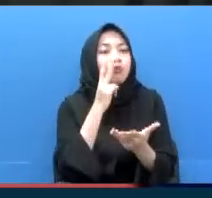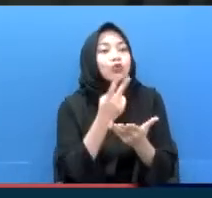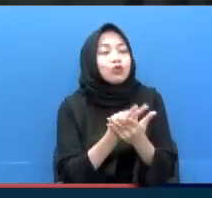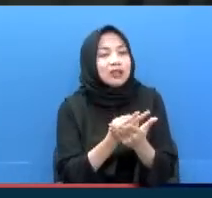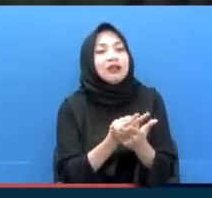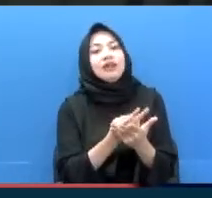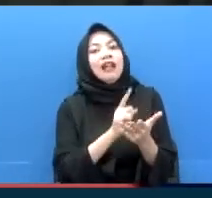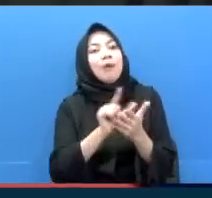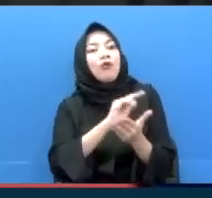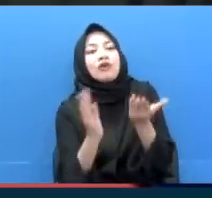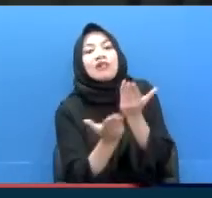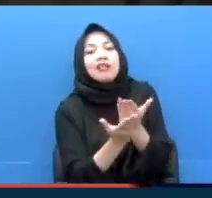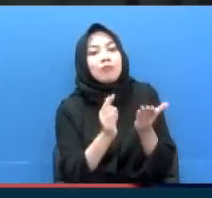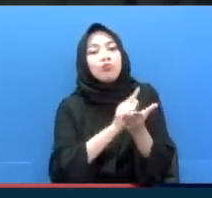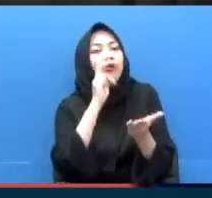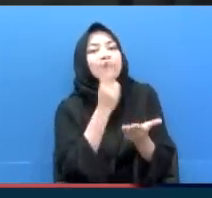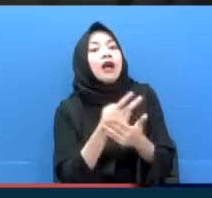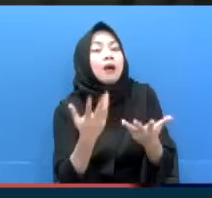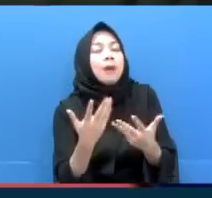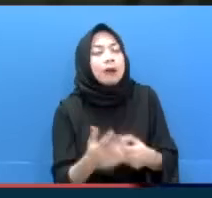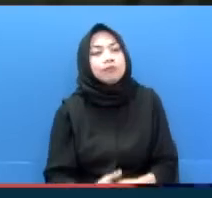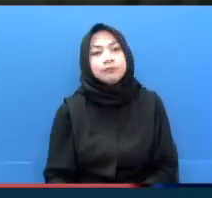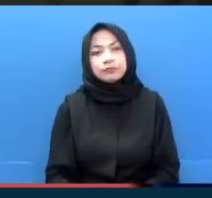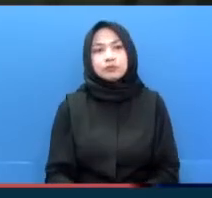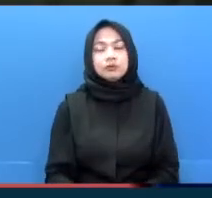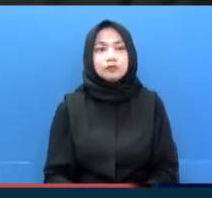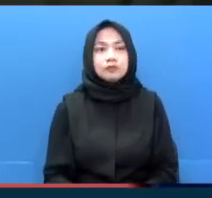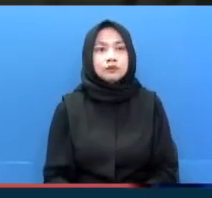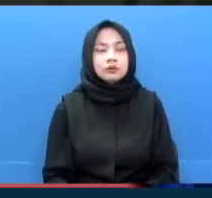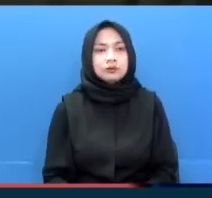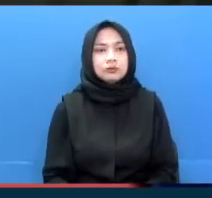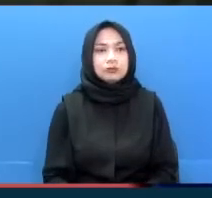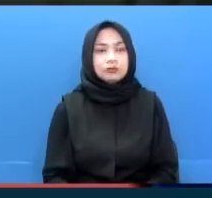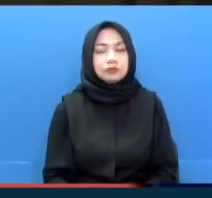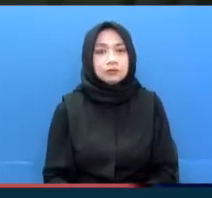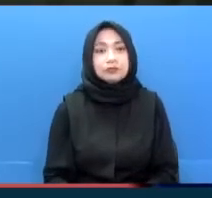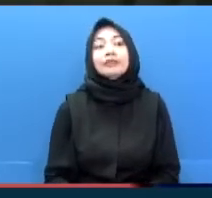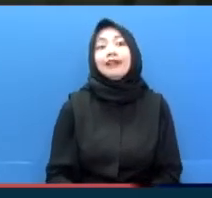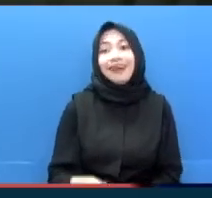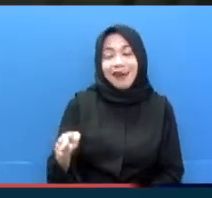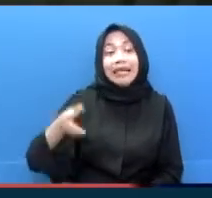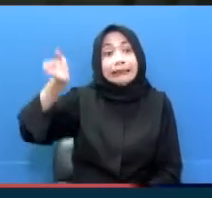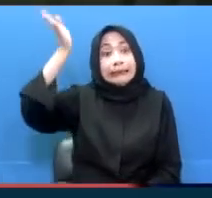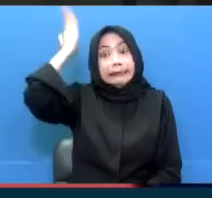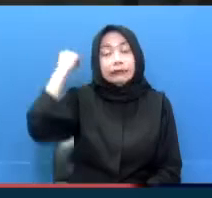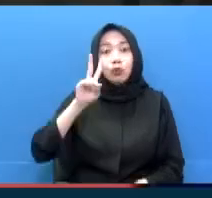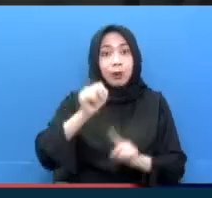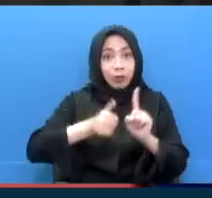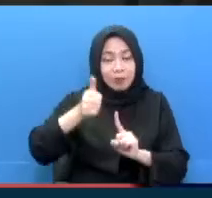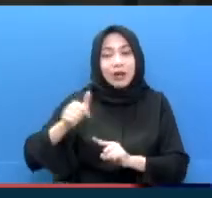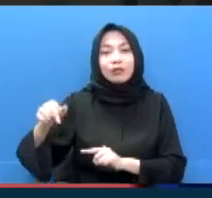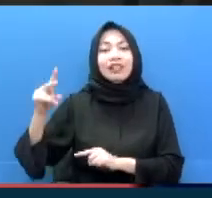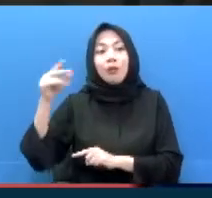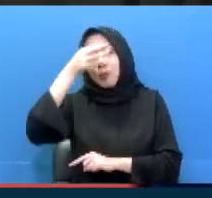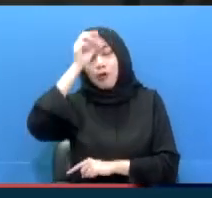laporan Anda ini kita lihat bahwa ketika Rudiana melaporkan belum